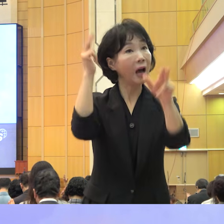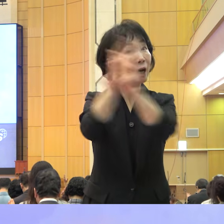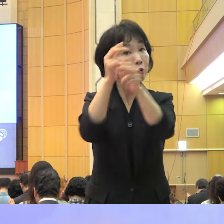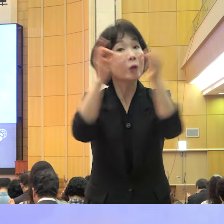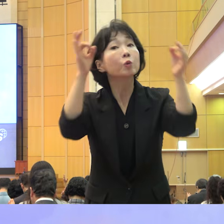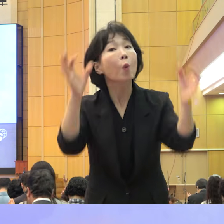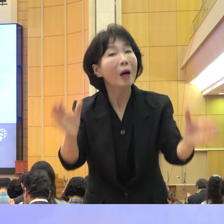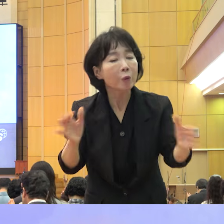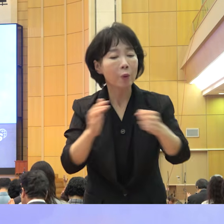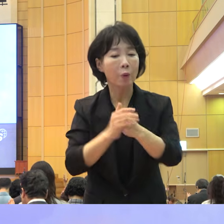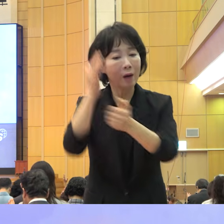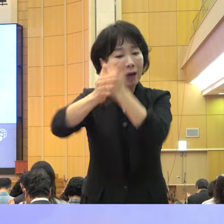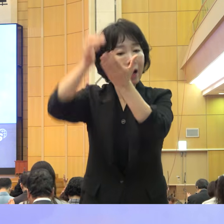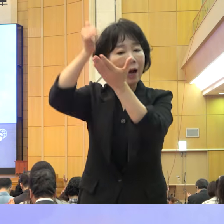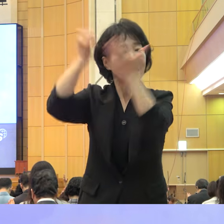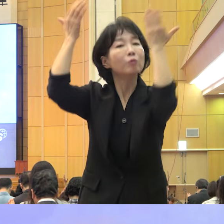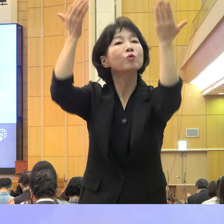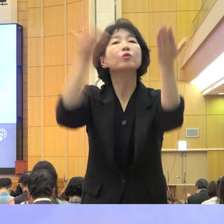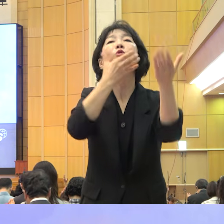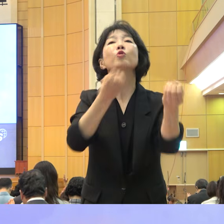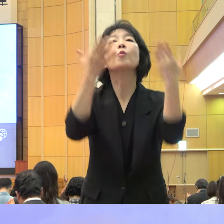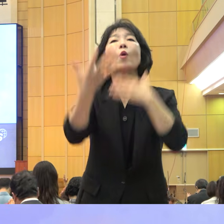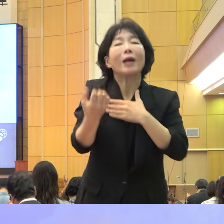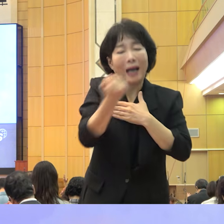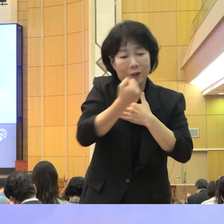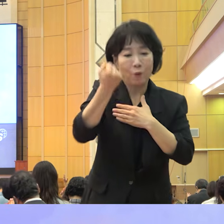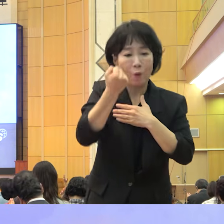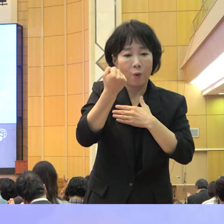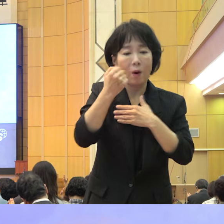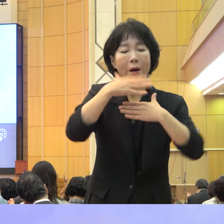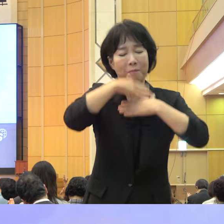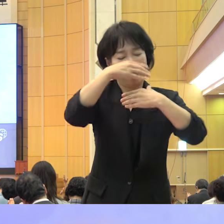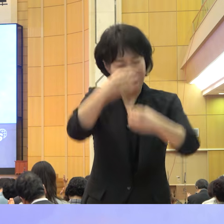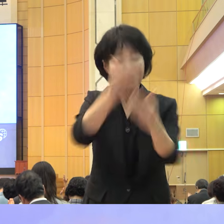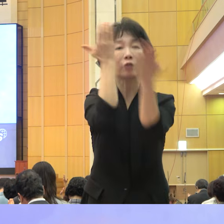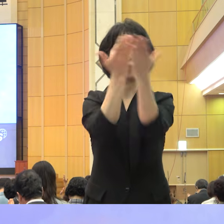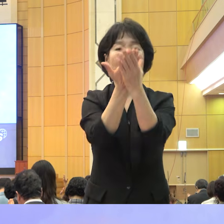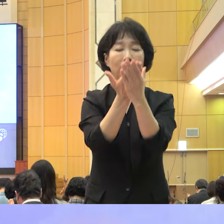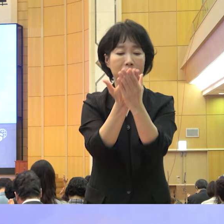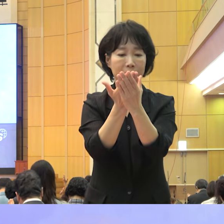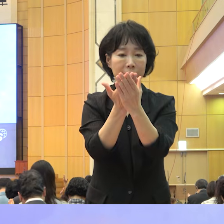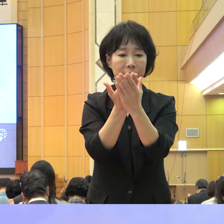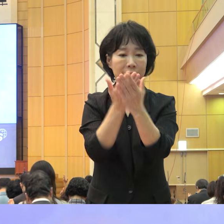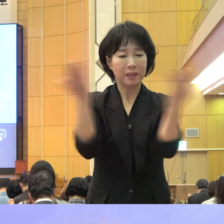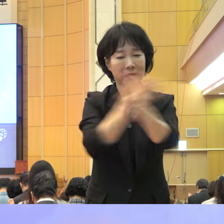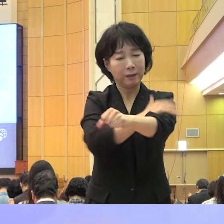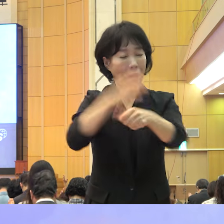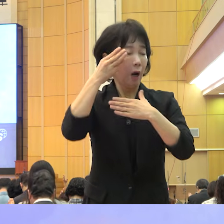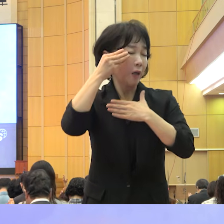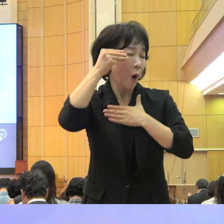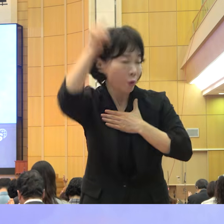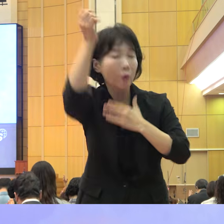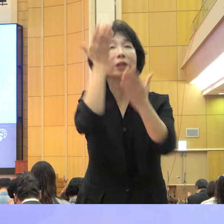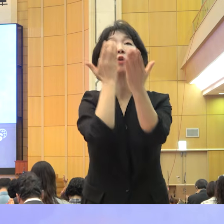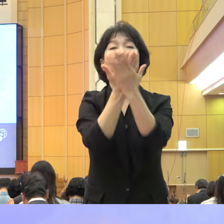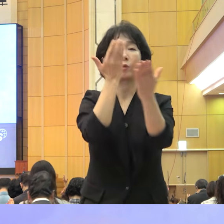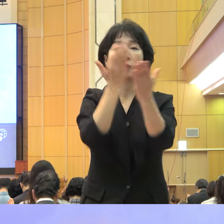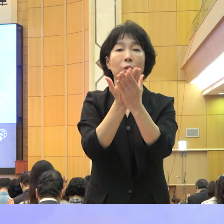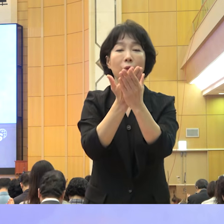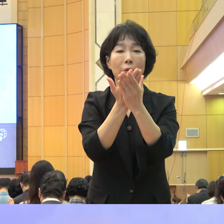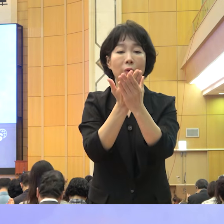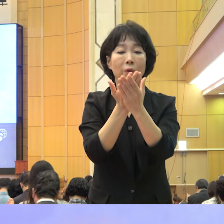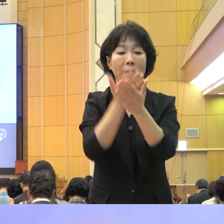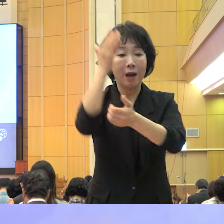주간 동안도 하나님이 주신 축복 속에서 평안케 하시고 범사가 형통케 하여